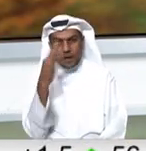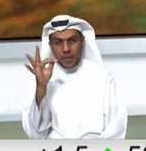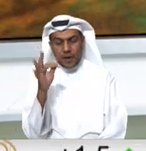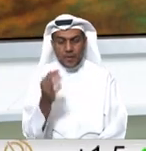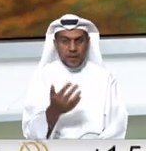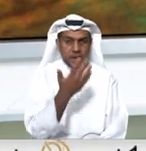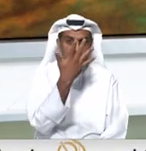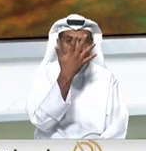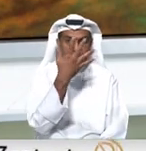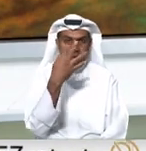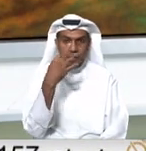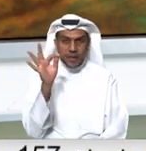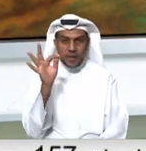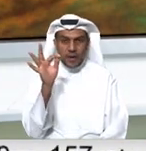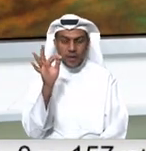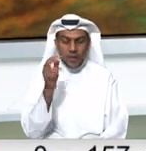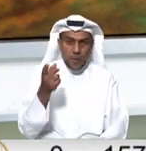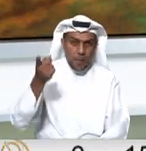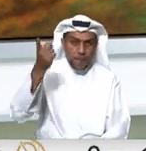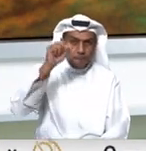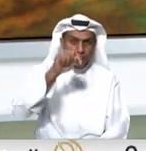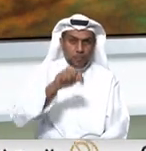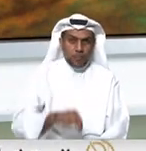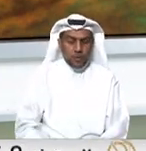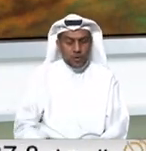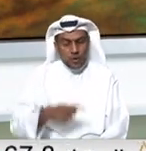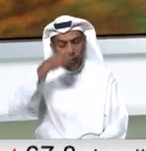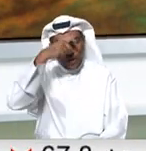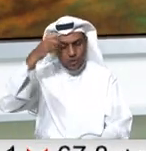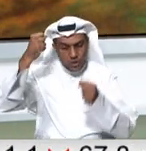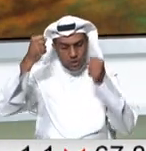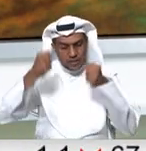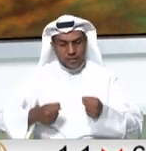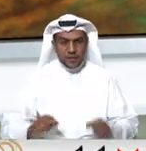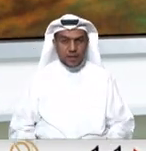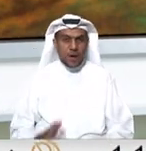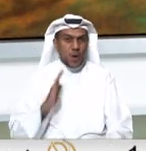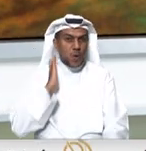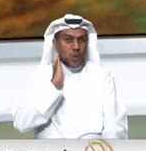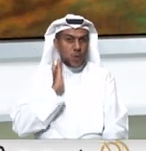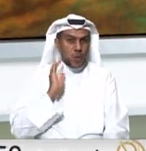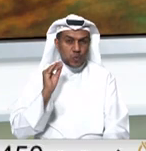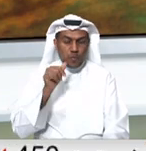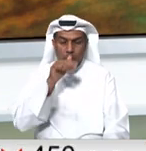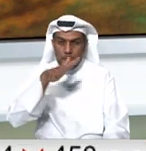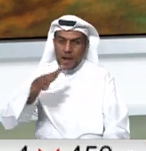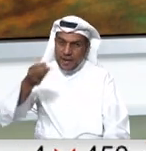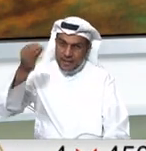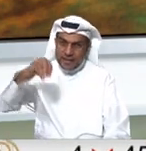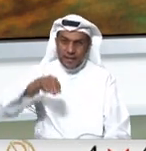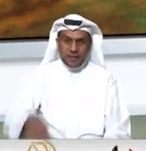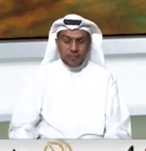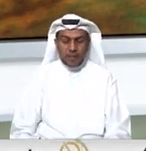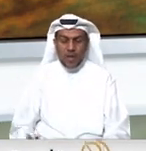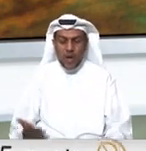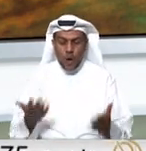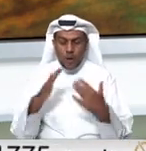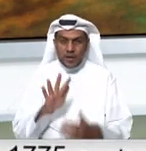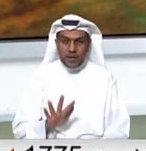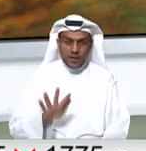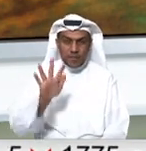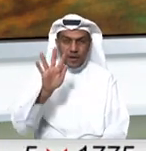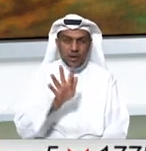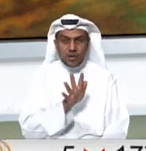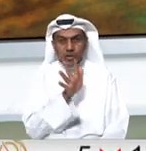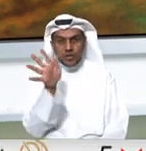درجه مئويه في مساء الغد اجواء شديده الحراره ورطبه نسبيا خاصه على المناطق الساحليه والرياح الشماليه شرقيه